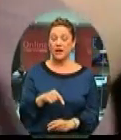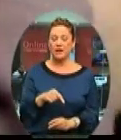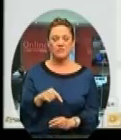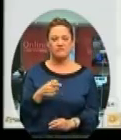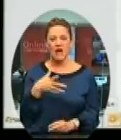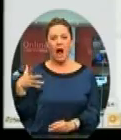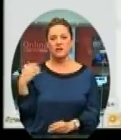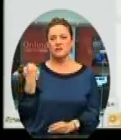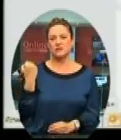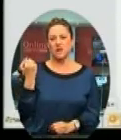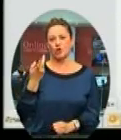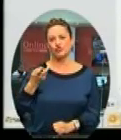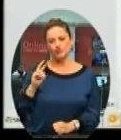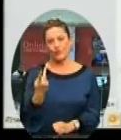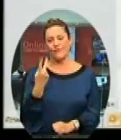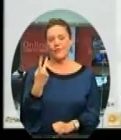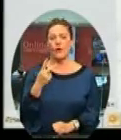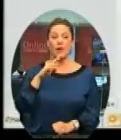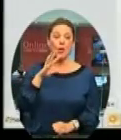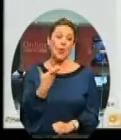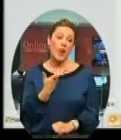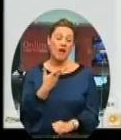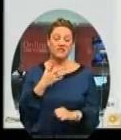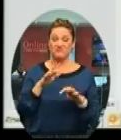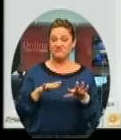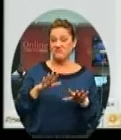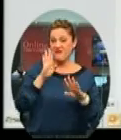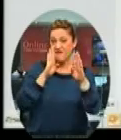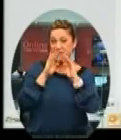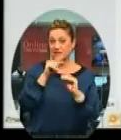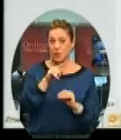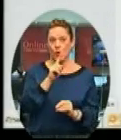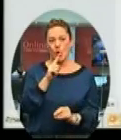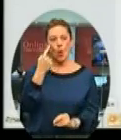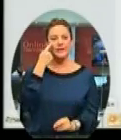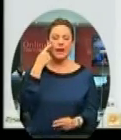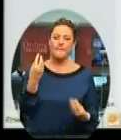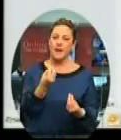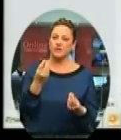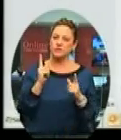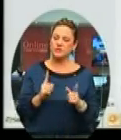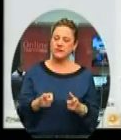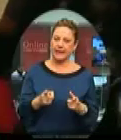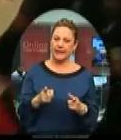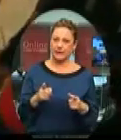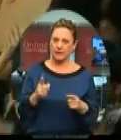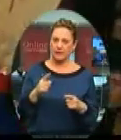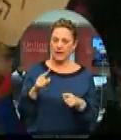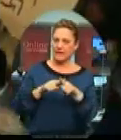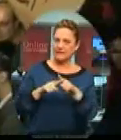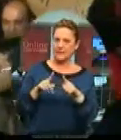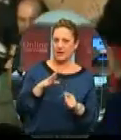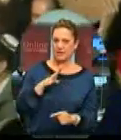שוב אולי דף פייסבוק כזה או אחר לא נראה במבט ראשון דבר שצריך להדליק נורה אדומה אך